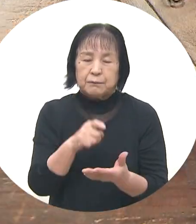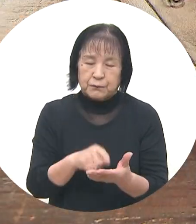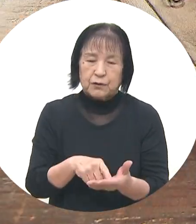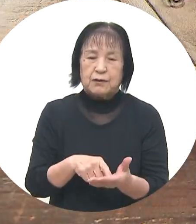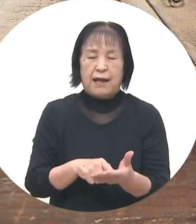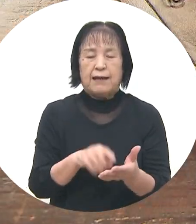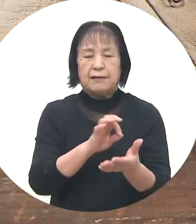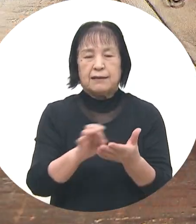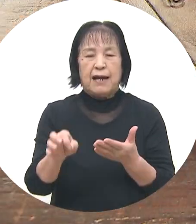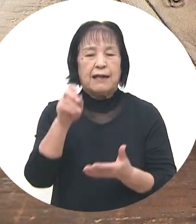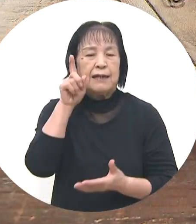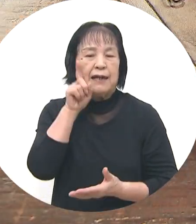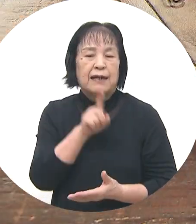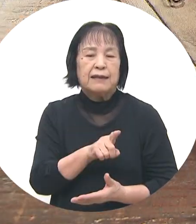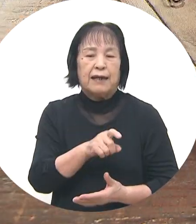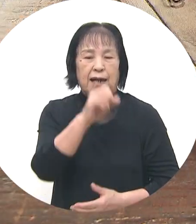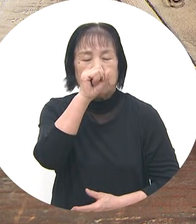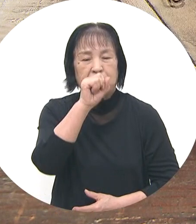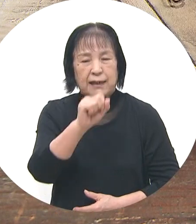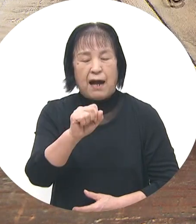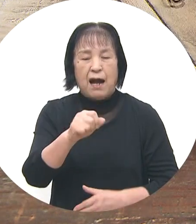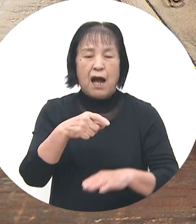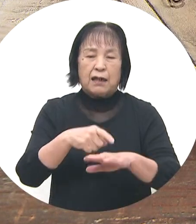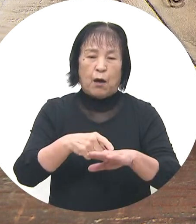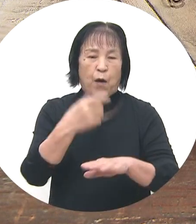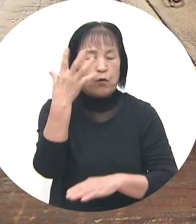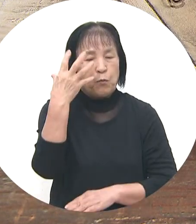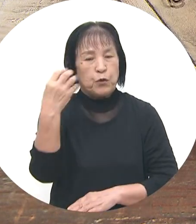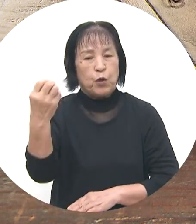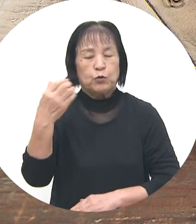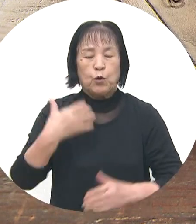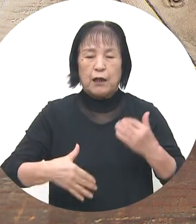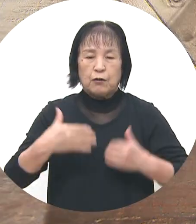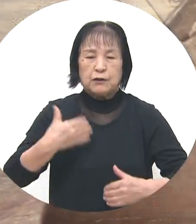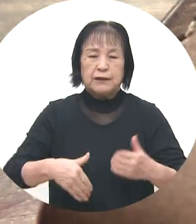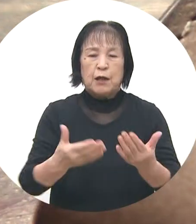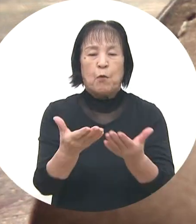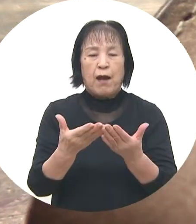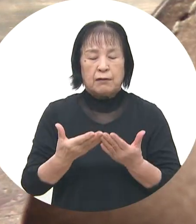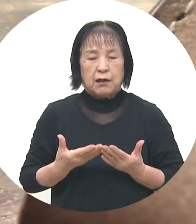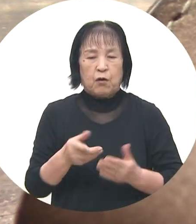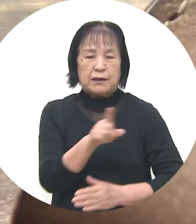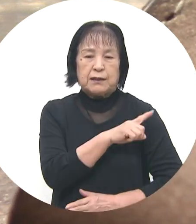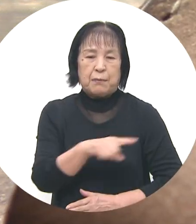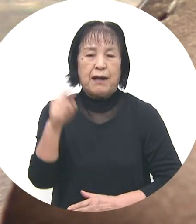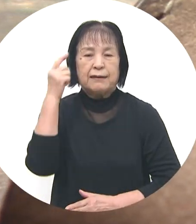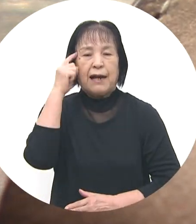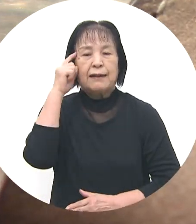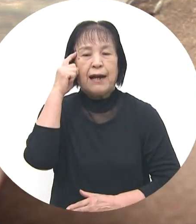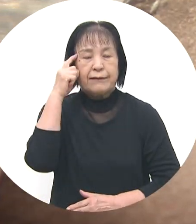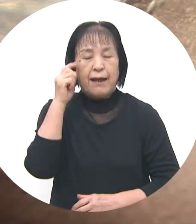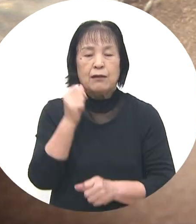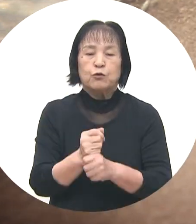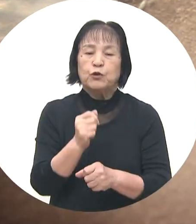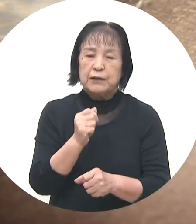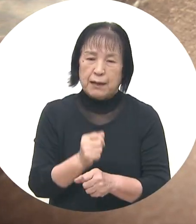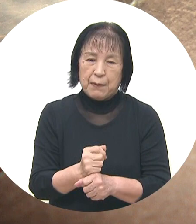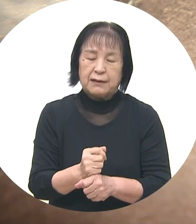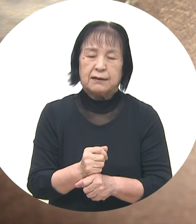に使い勝手がよく革の魅力を楽しんでもらえるかっていうところを一番考えています